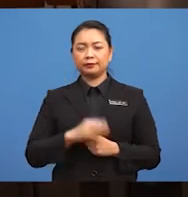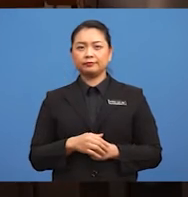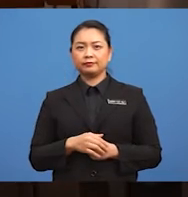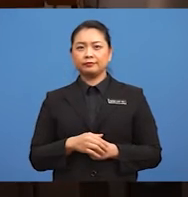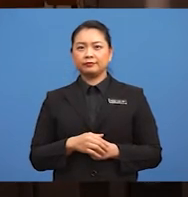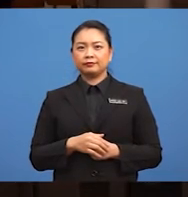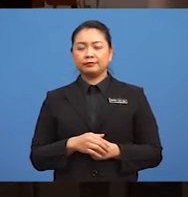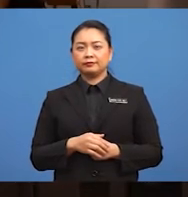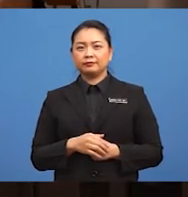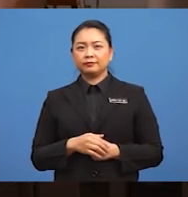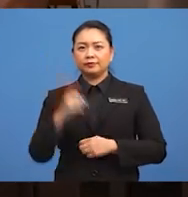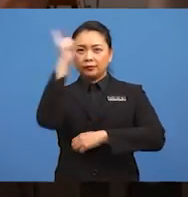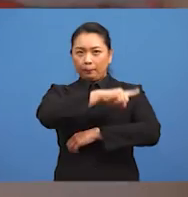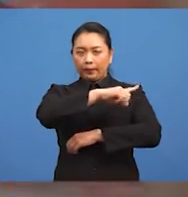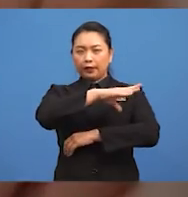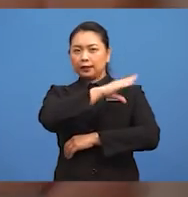badan belakang.